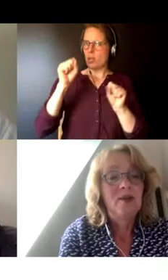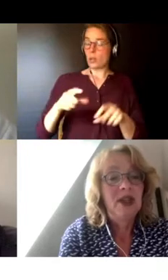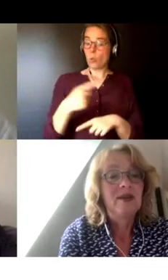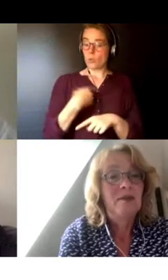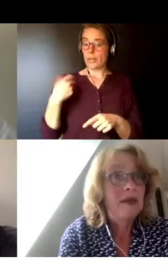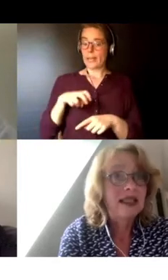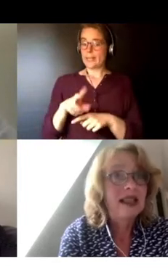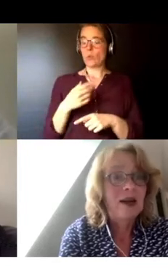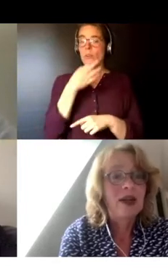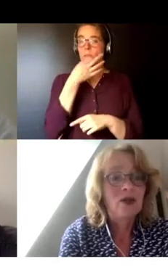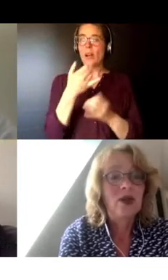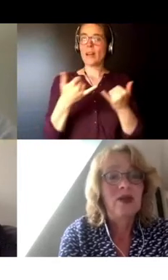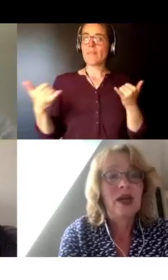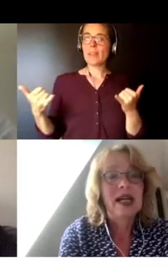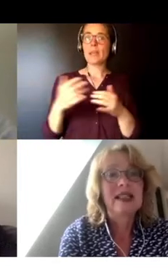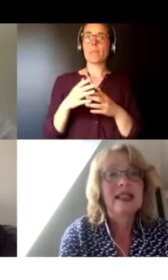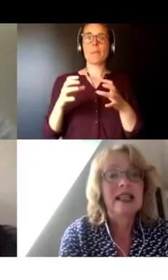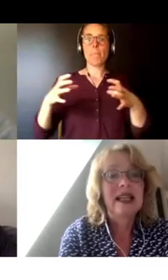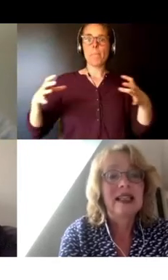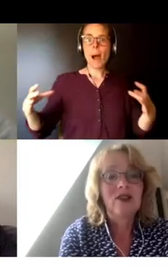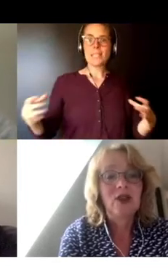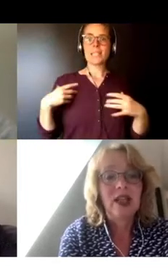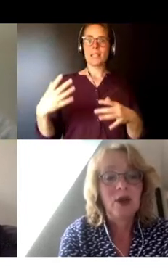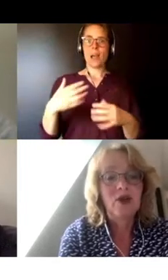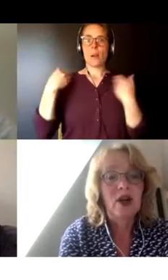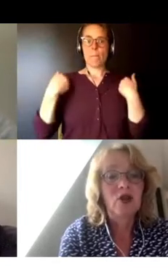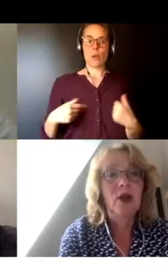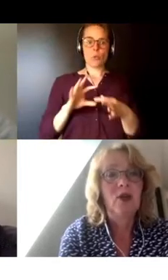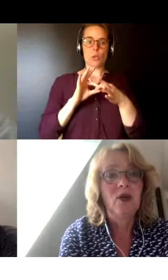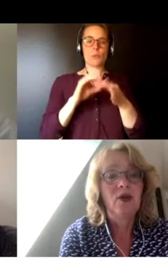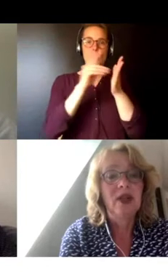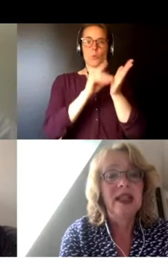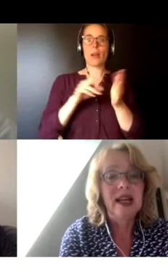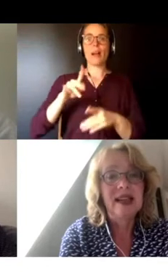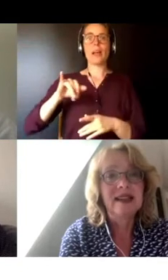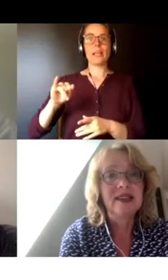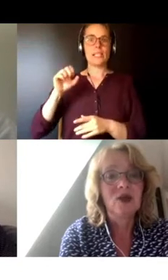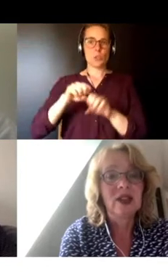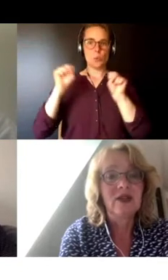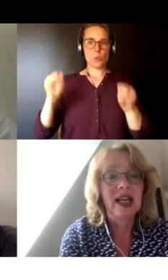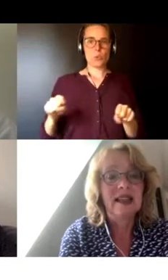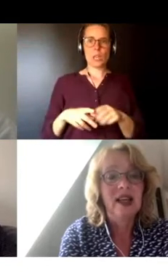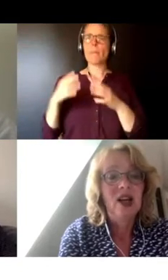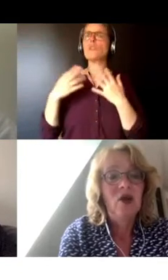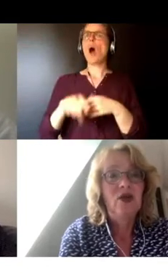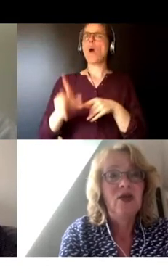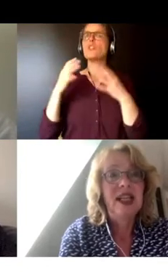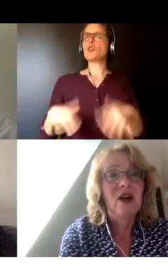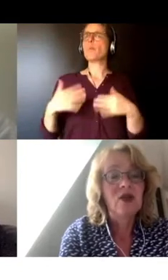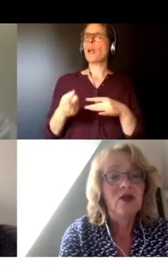wie mit Massen an persönlichen Verhaltensdaten KI-Systeme zur Ausspielung von Inhalten genutzt